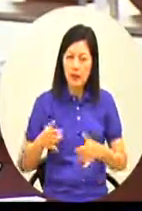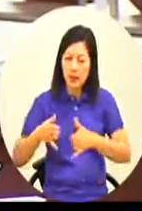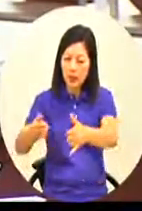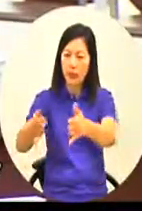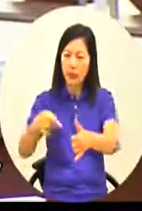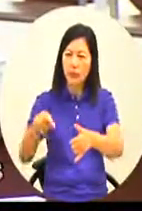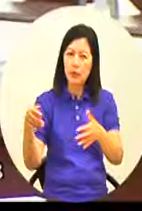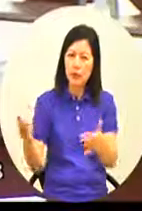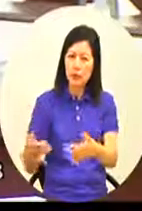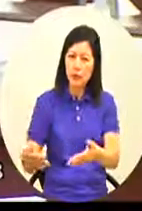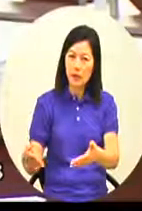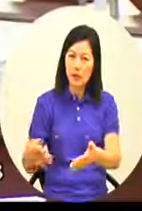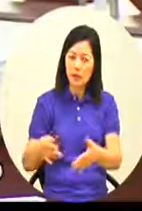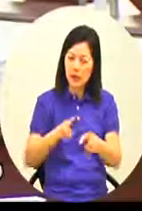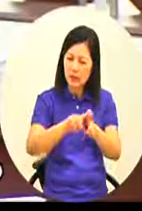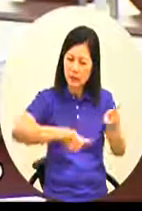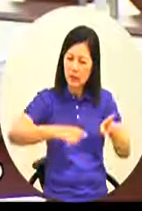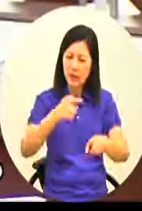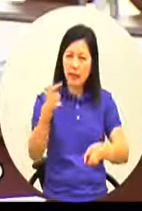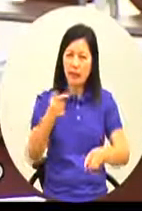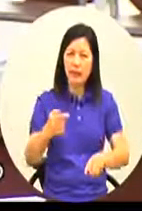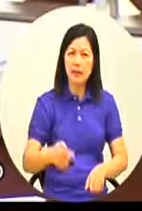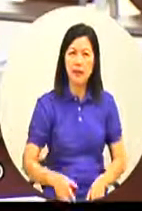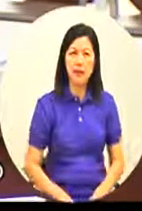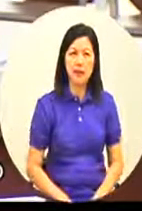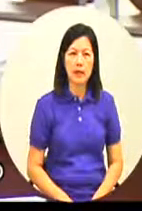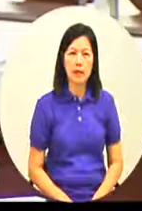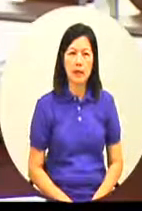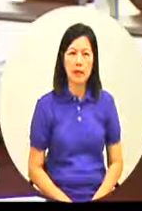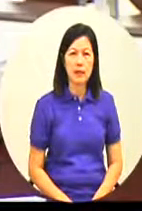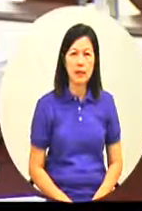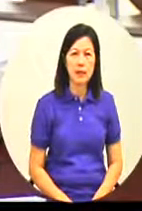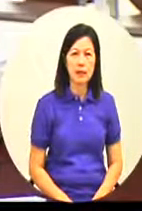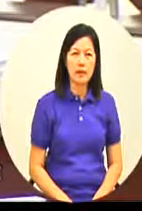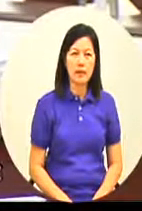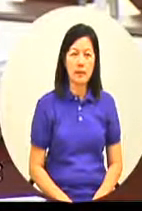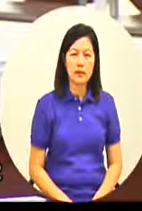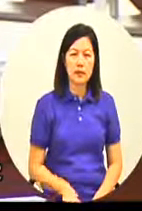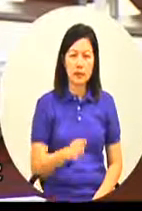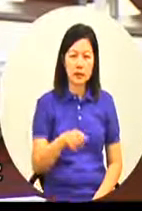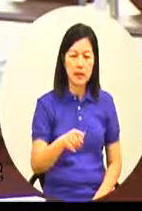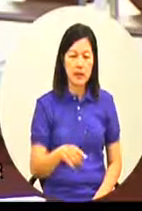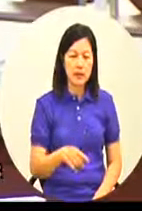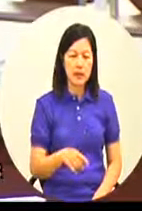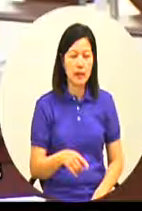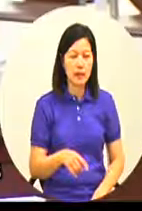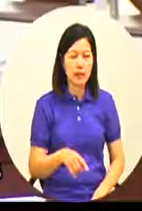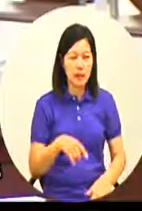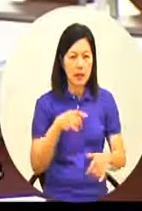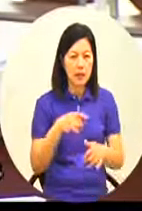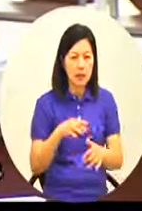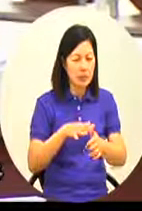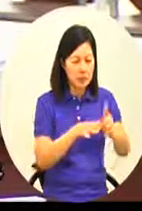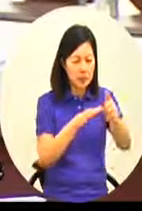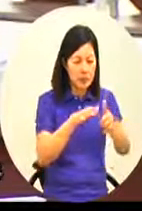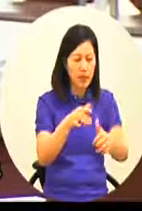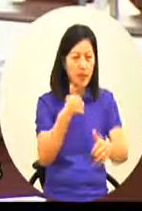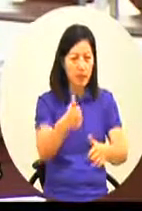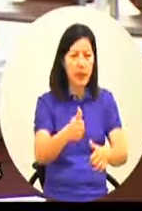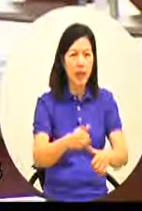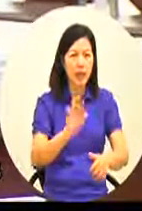点吼，啊，毕竟还比较差有够济啦。好，咱讲白啦，这是过公会，你的领导有方嘛？这个我先给你肯定啦。但是你讲的这